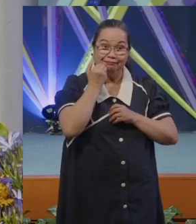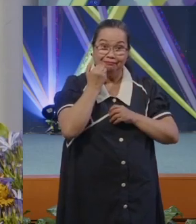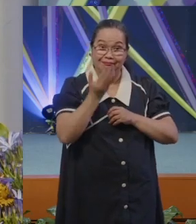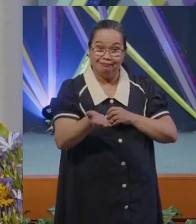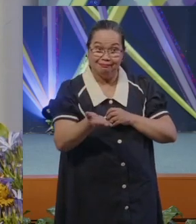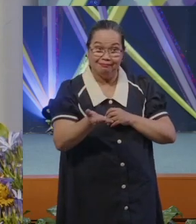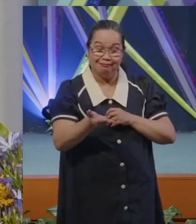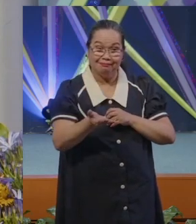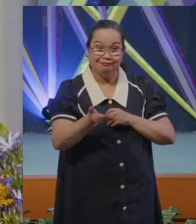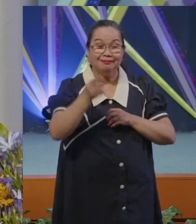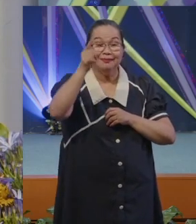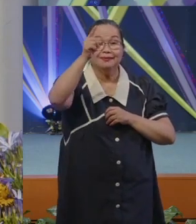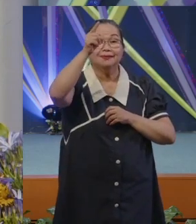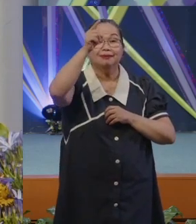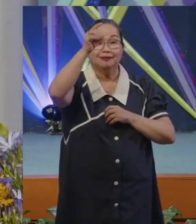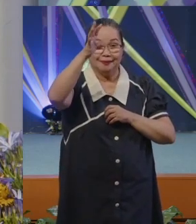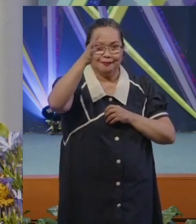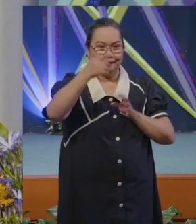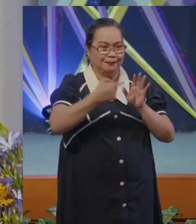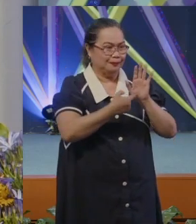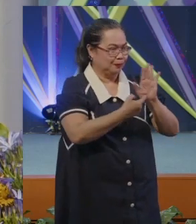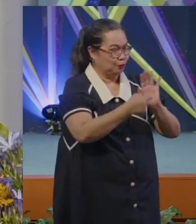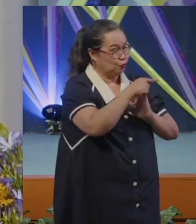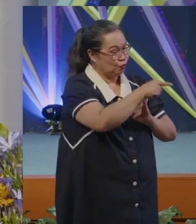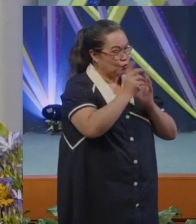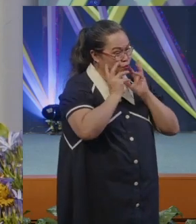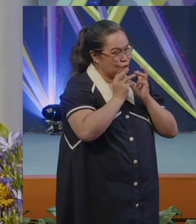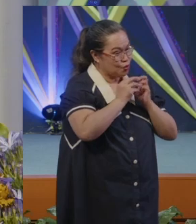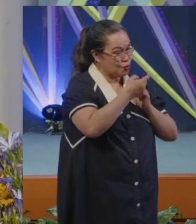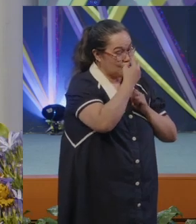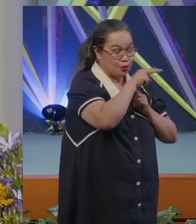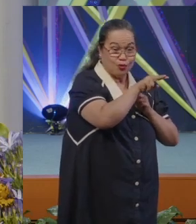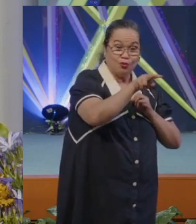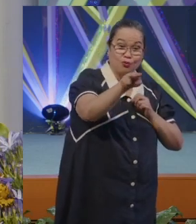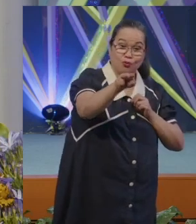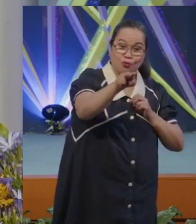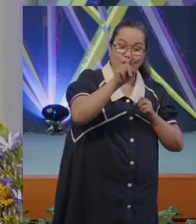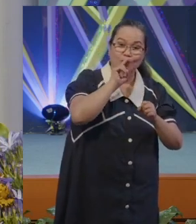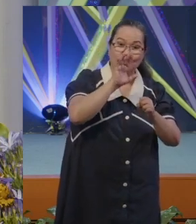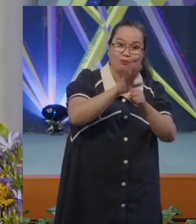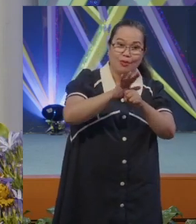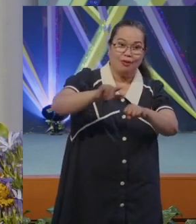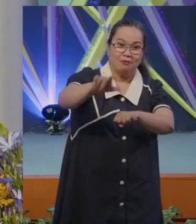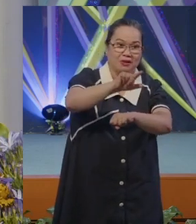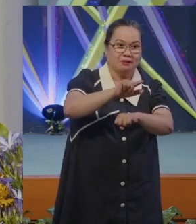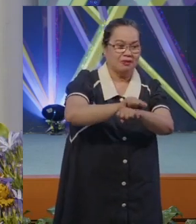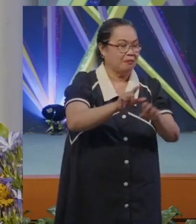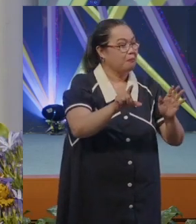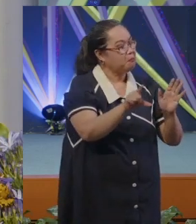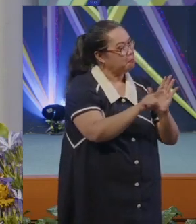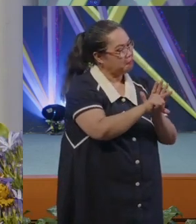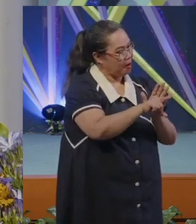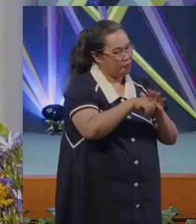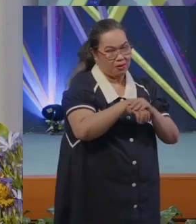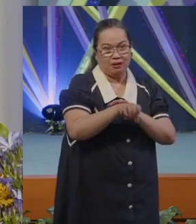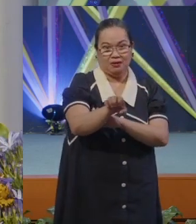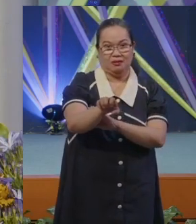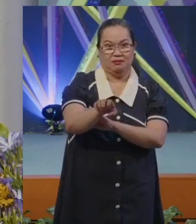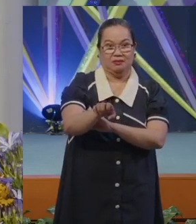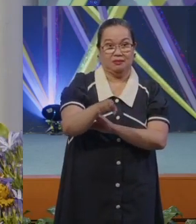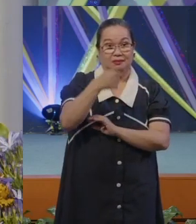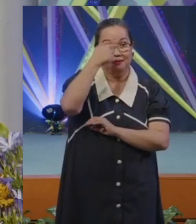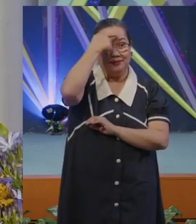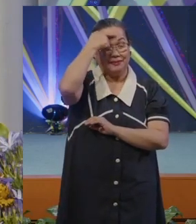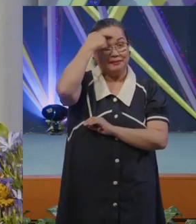Pinakita muna ng Diyos sa kanya ang promised land. Hindi siya pinapasok. Bakit? Kasi